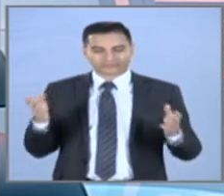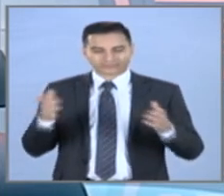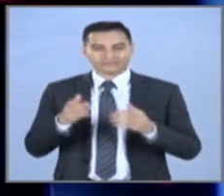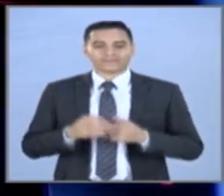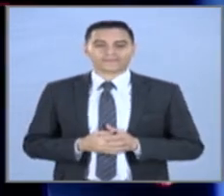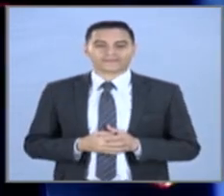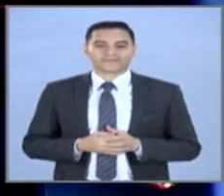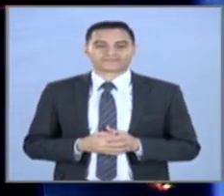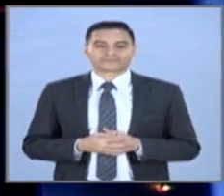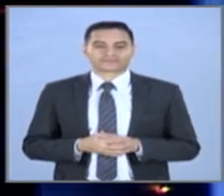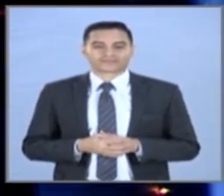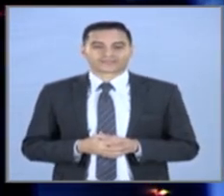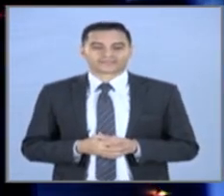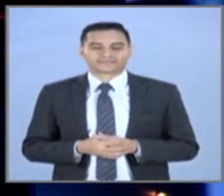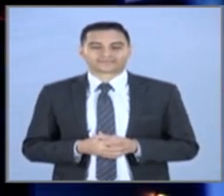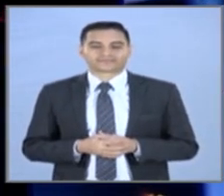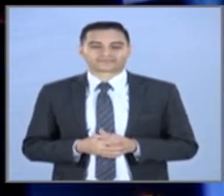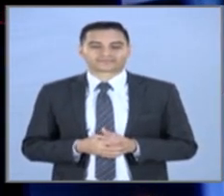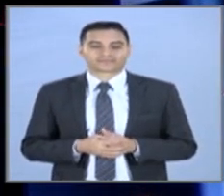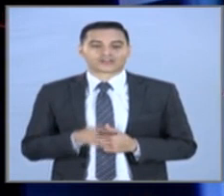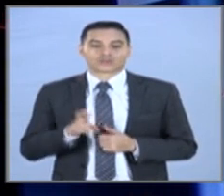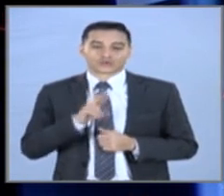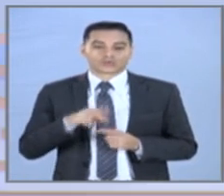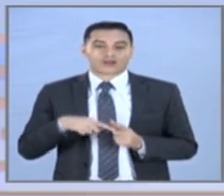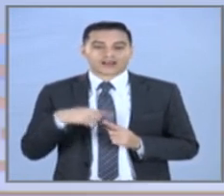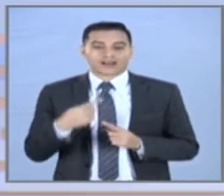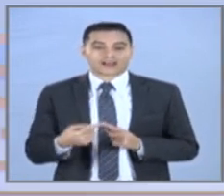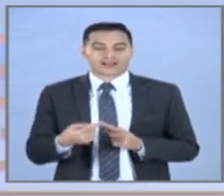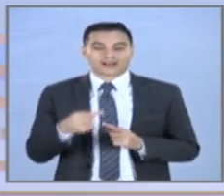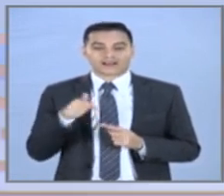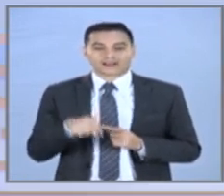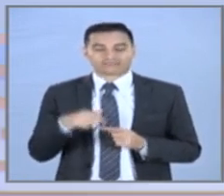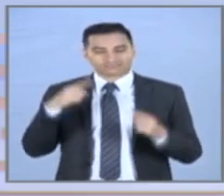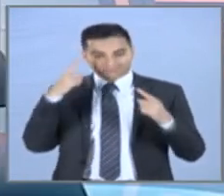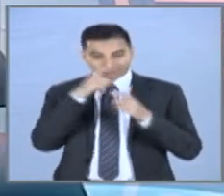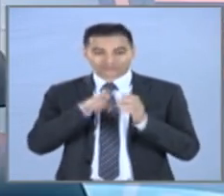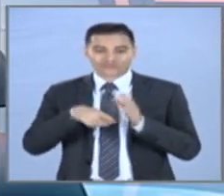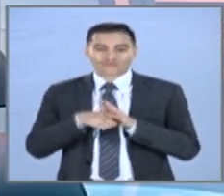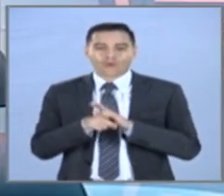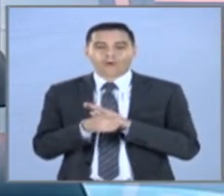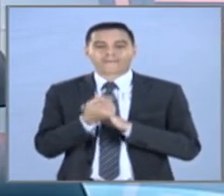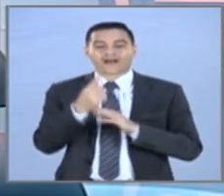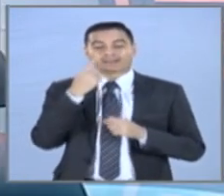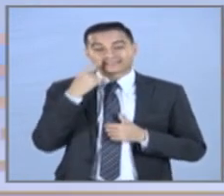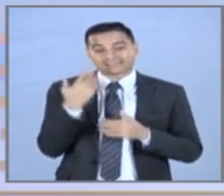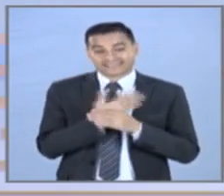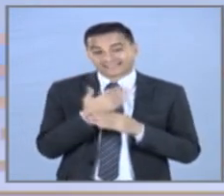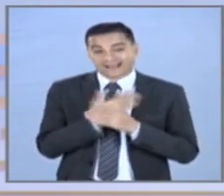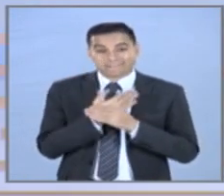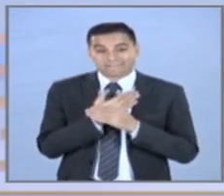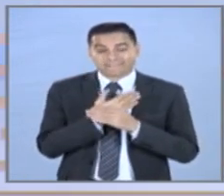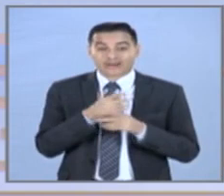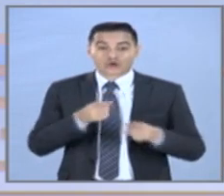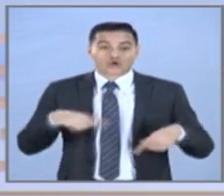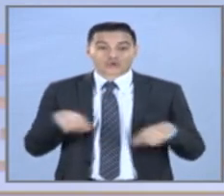نسرين ومدام غادة. السؤال اللي جاي صعباني. ليه؟